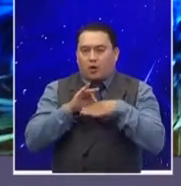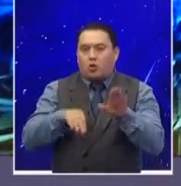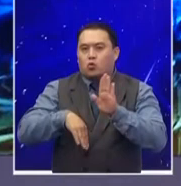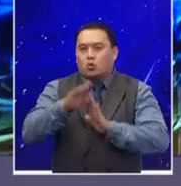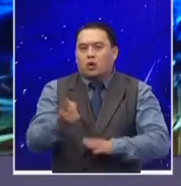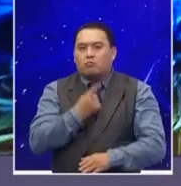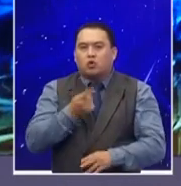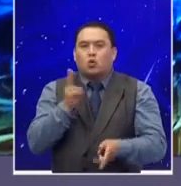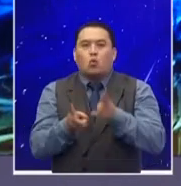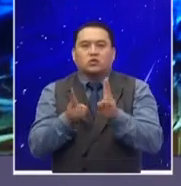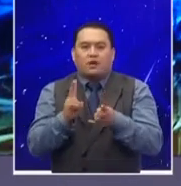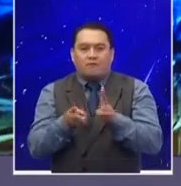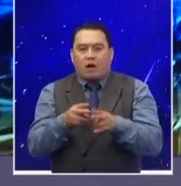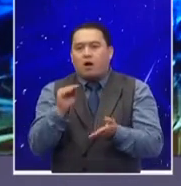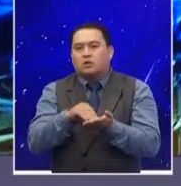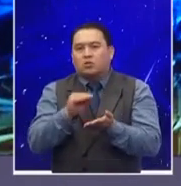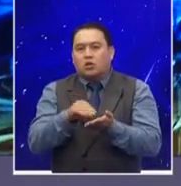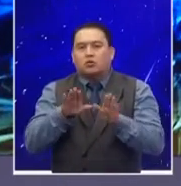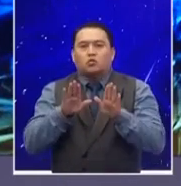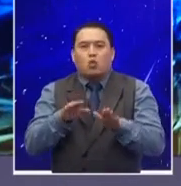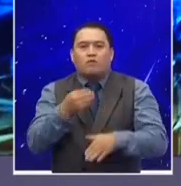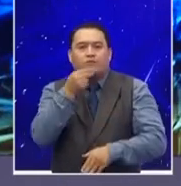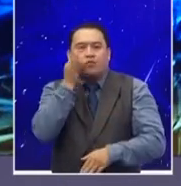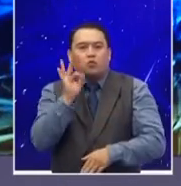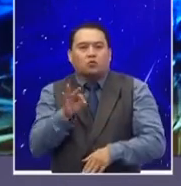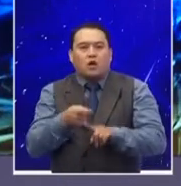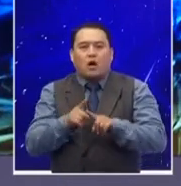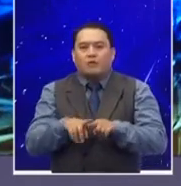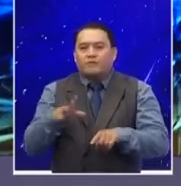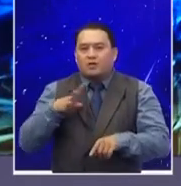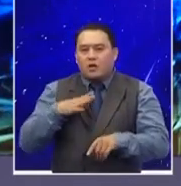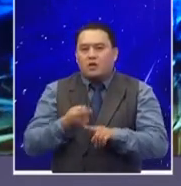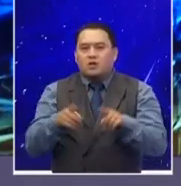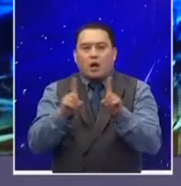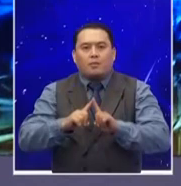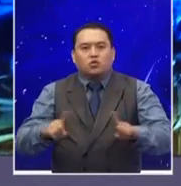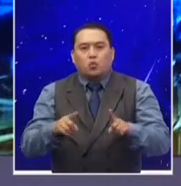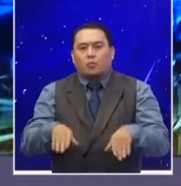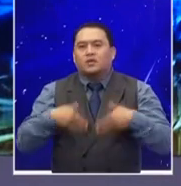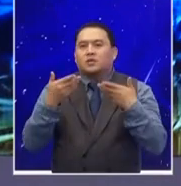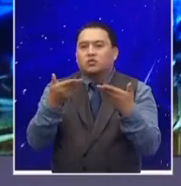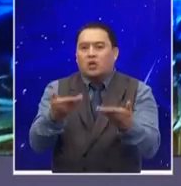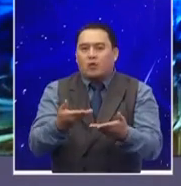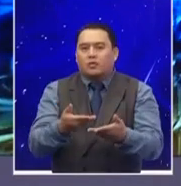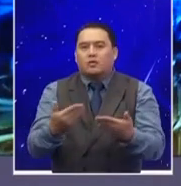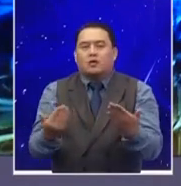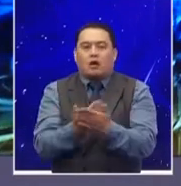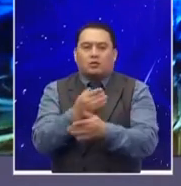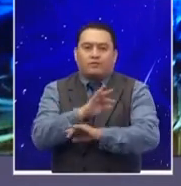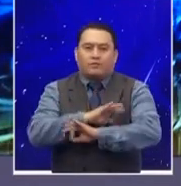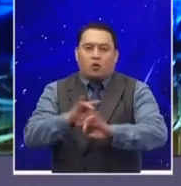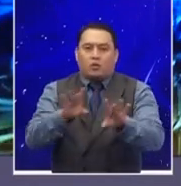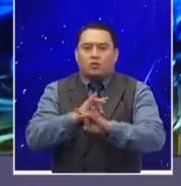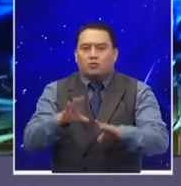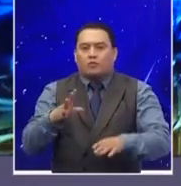Лучшие мастера кулинарного дела оценивали не только вкусовые качества лакомства, но и его необычную презентацию. Наша